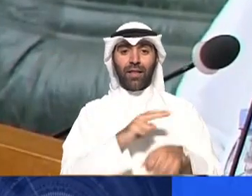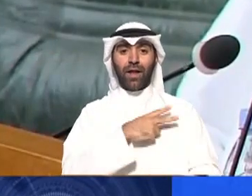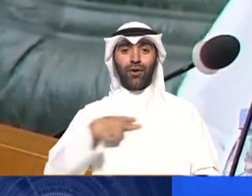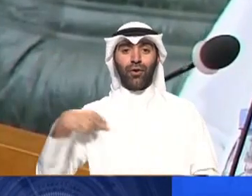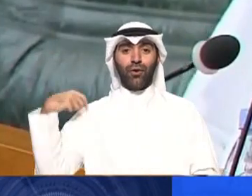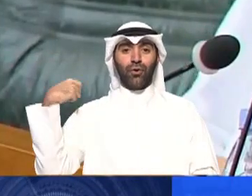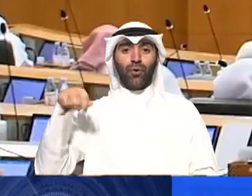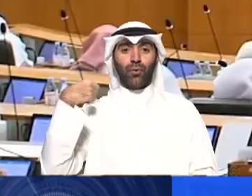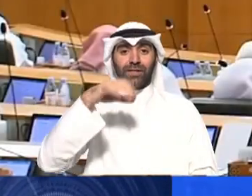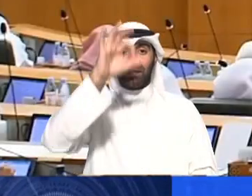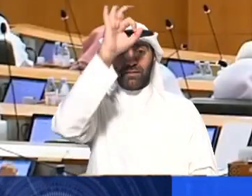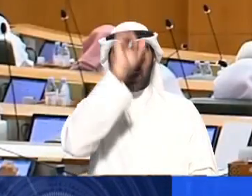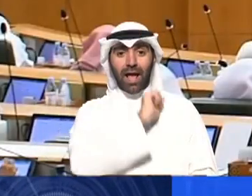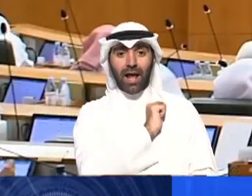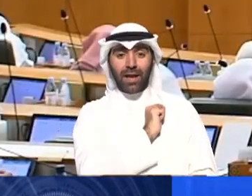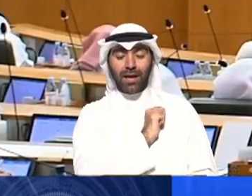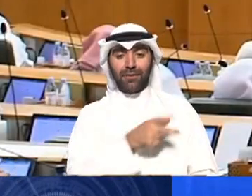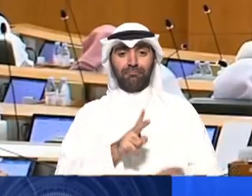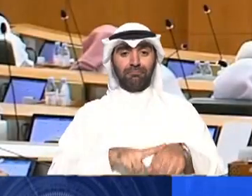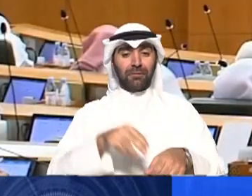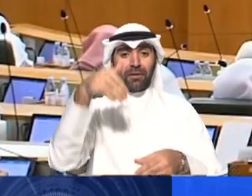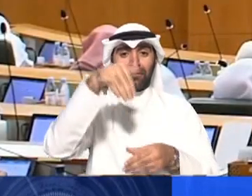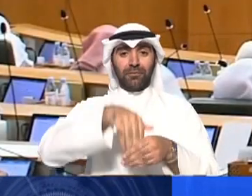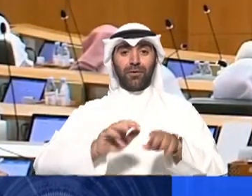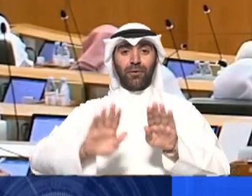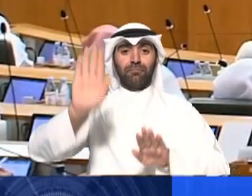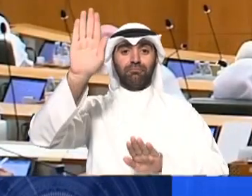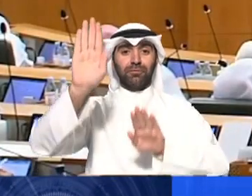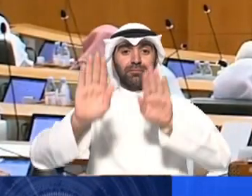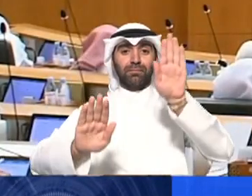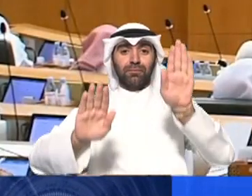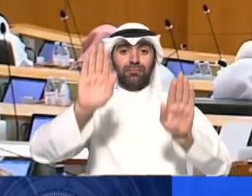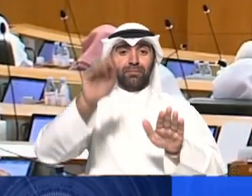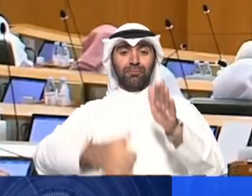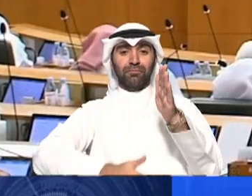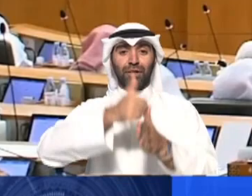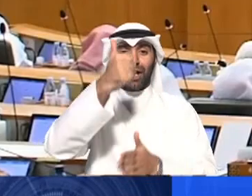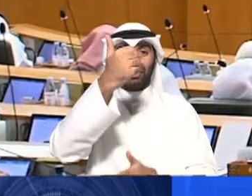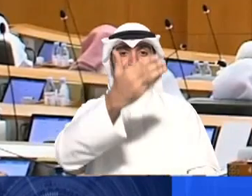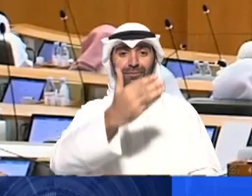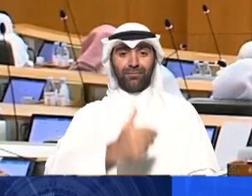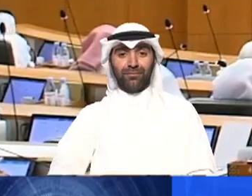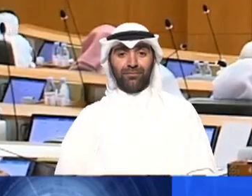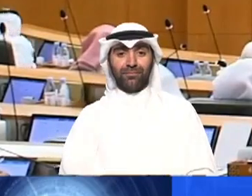جدد الثقة بوزير التربية والتعليم العالي الدكتور سعود الحربي.